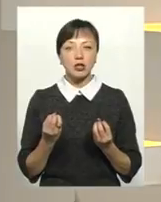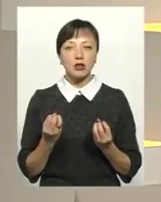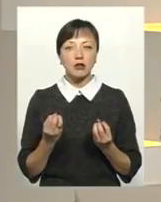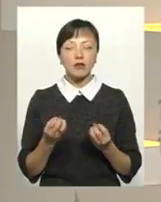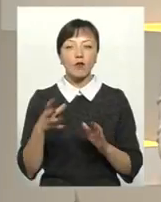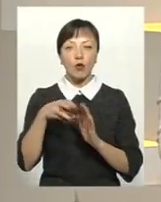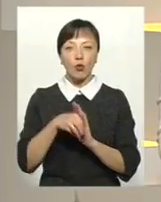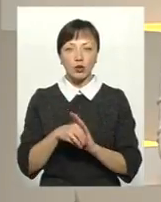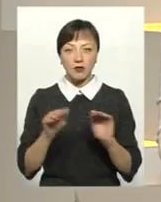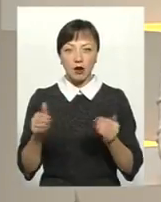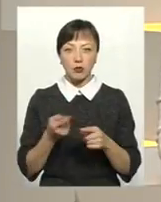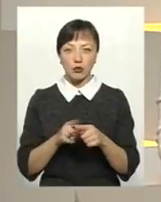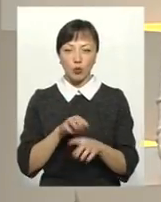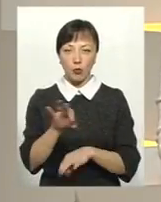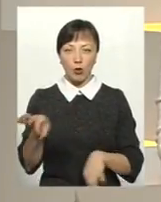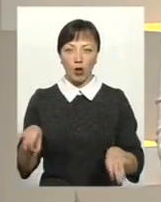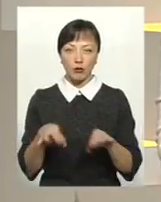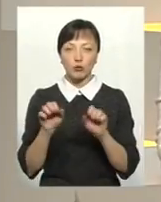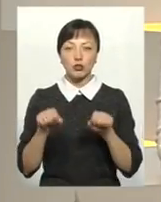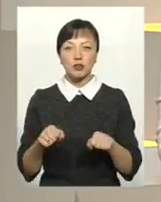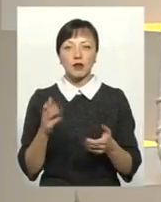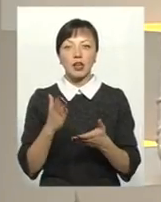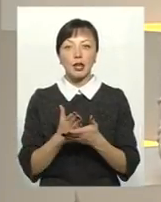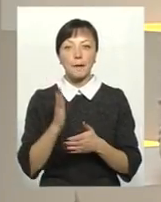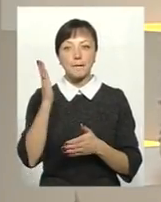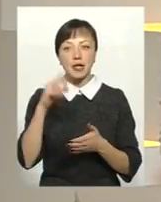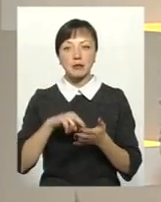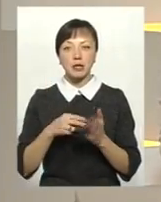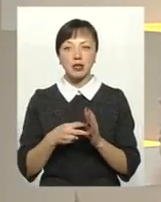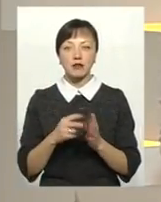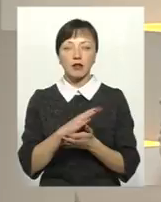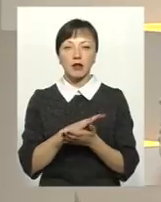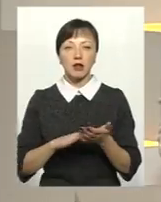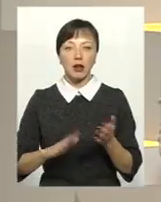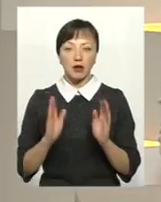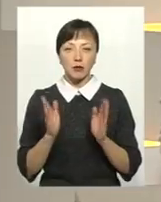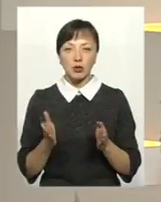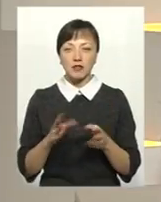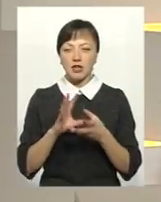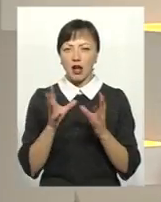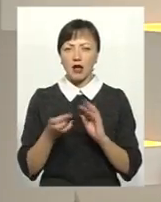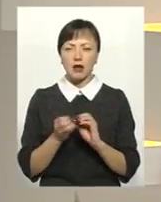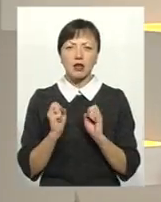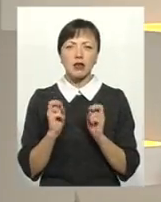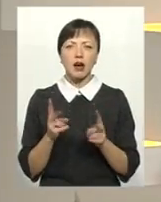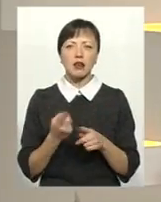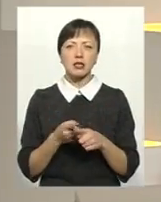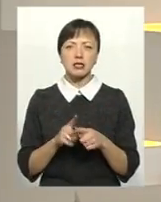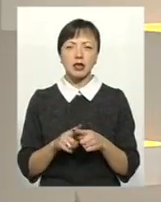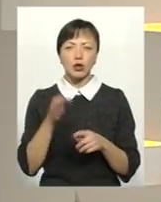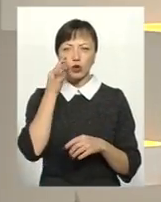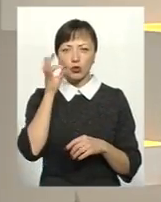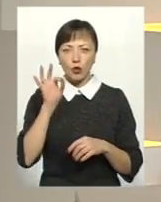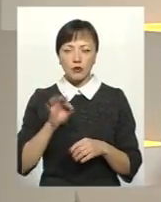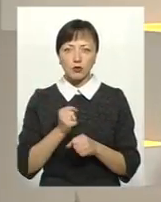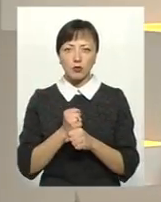що ще входить в рамки цього проекту? Можливо, є якісь перспективи, що надалі планується? Взагалі, як цей досвід і